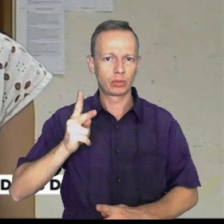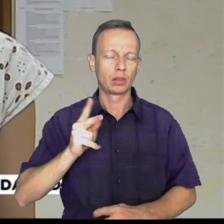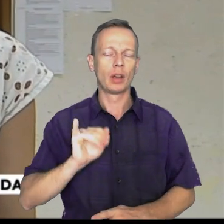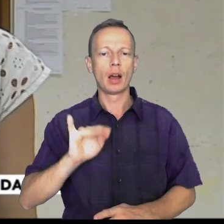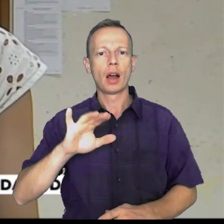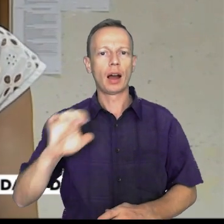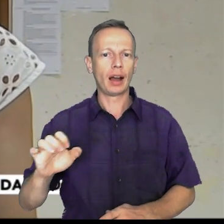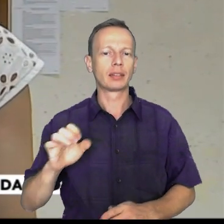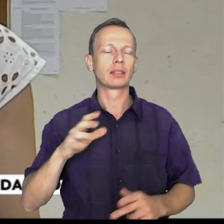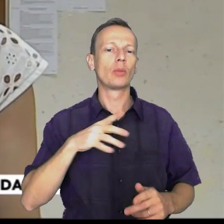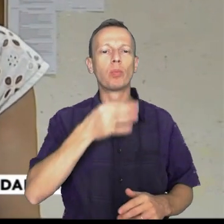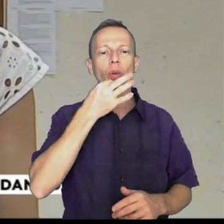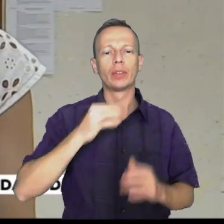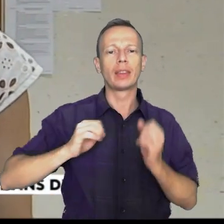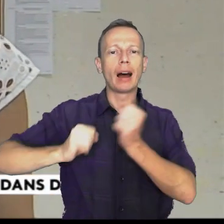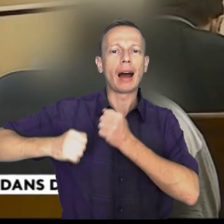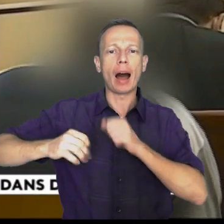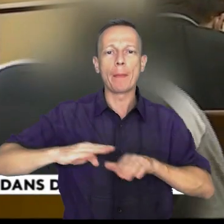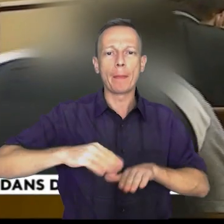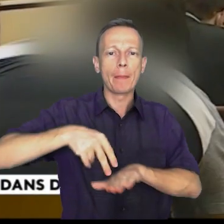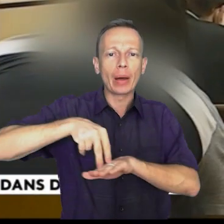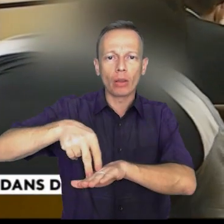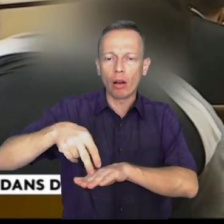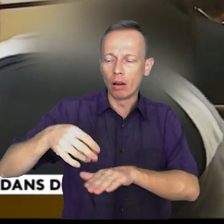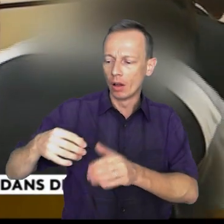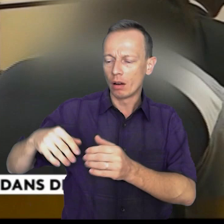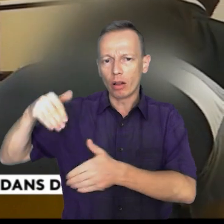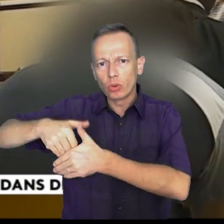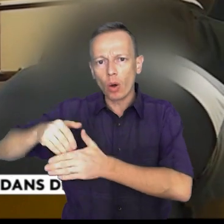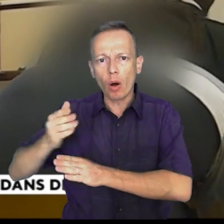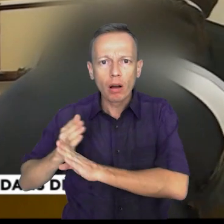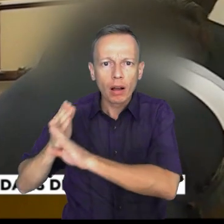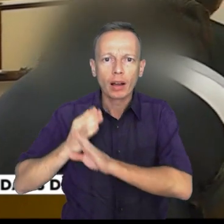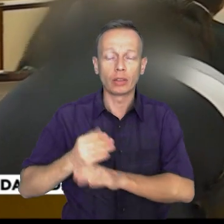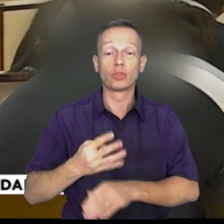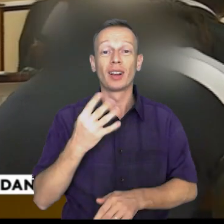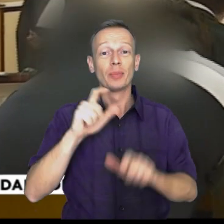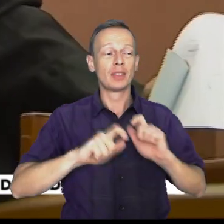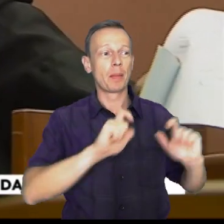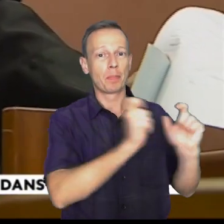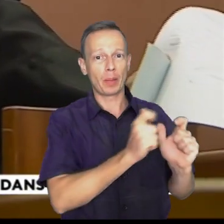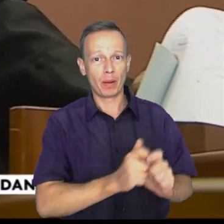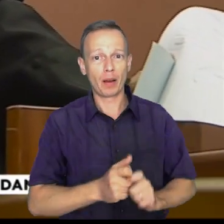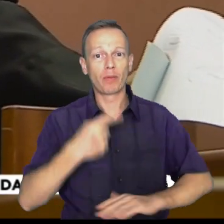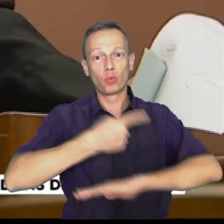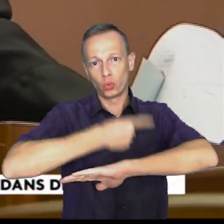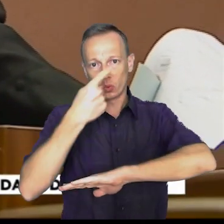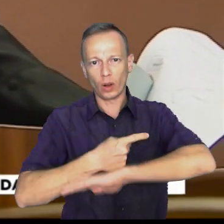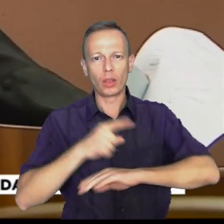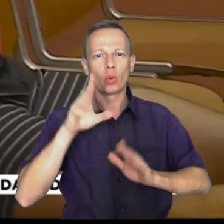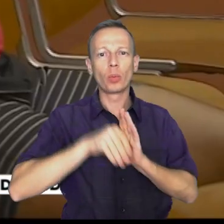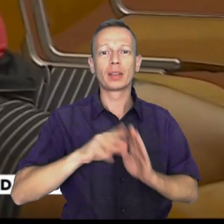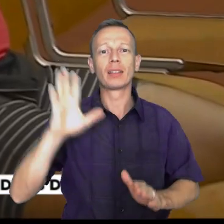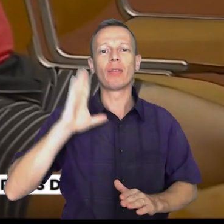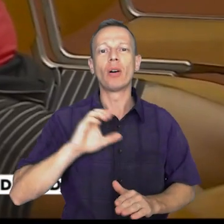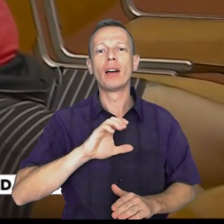auraient dissimulés dans des rames de paddle. 4 d'entre eux avaient été interceptés par les douanes à leur arrivée à Tahiti, dont l'ancien